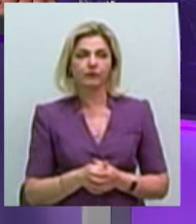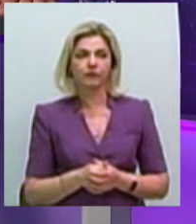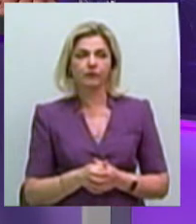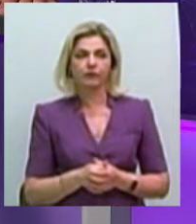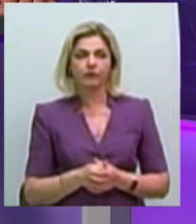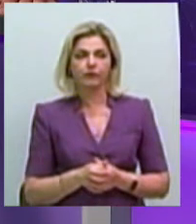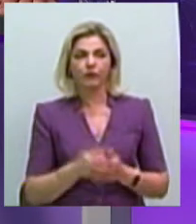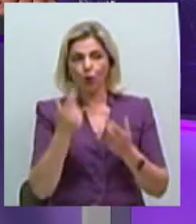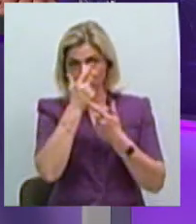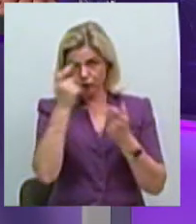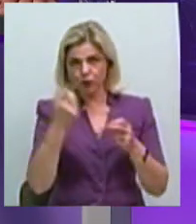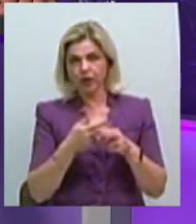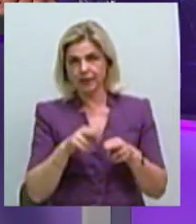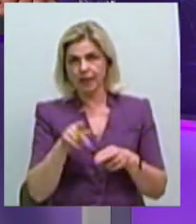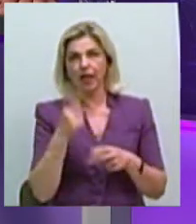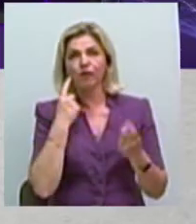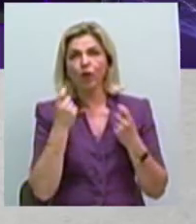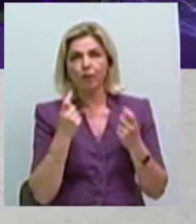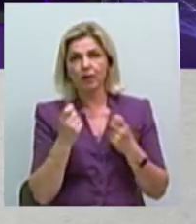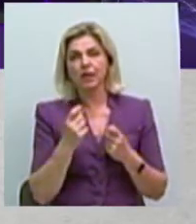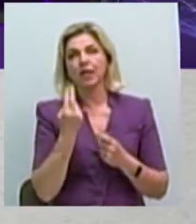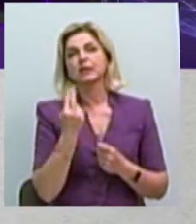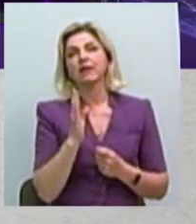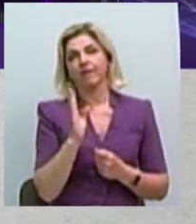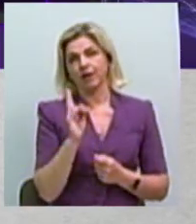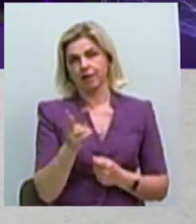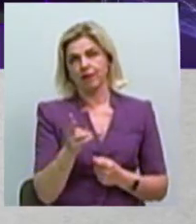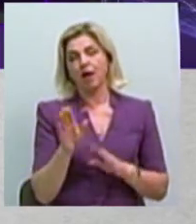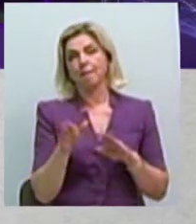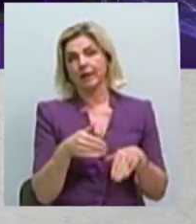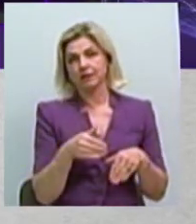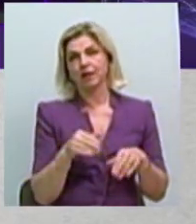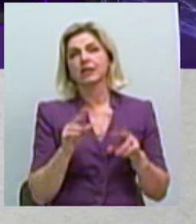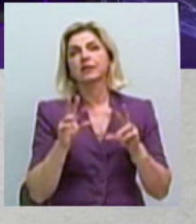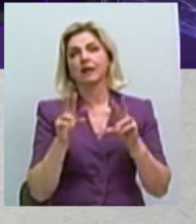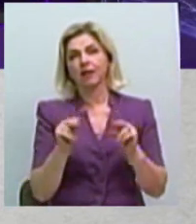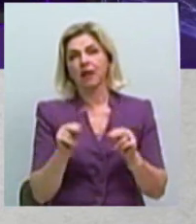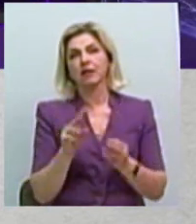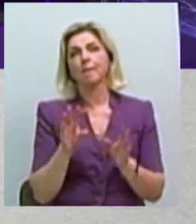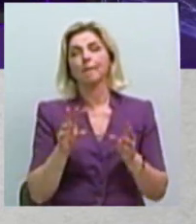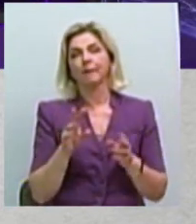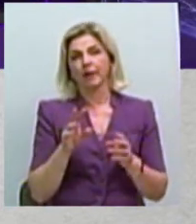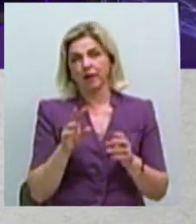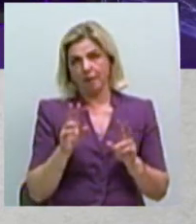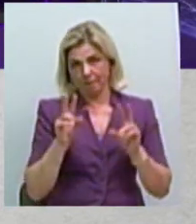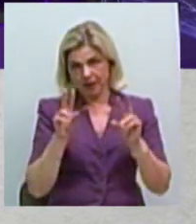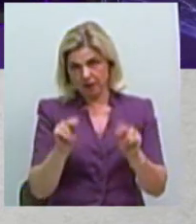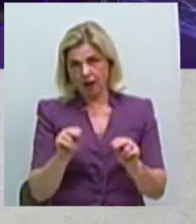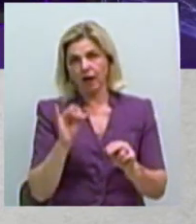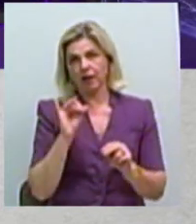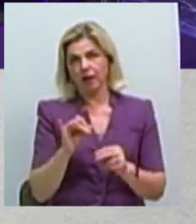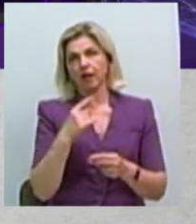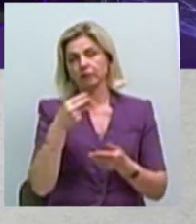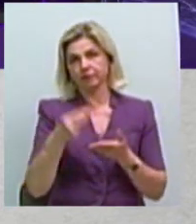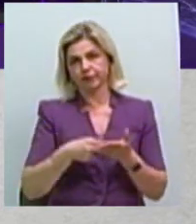озвучення цієї інформації в Центральній виборчій комісії. Після складання ним присяги і з моменту скріплення присяги